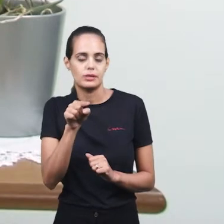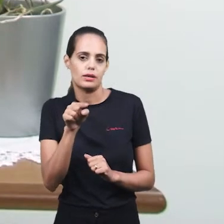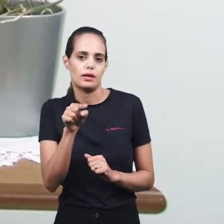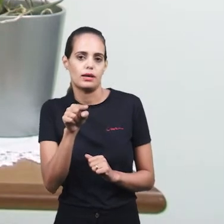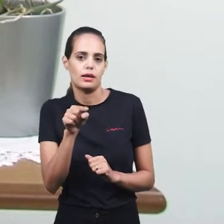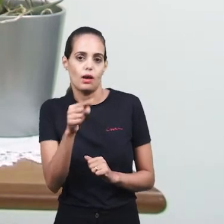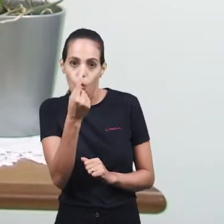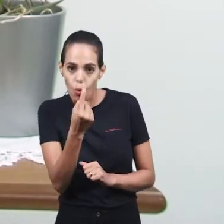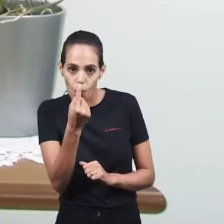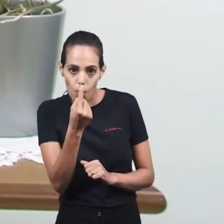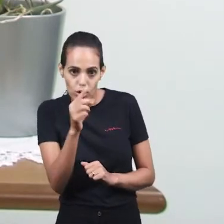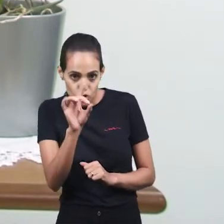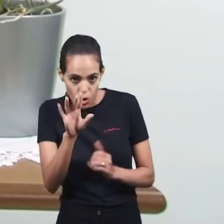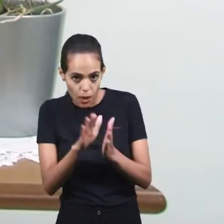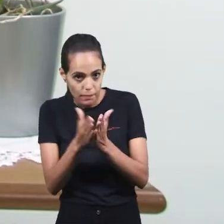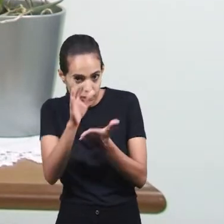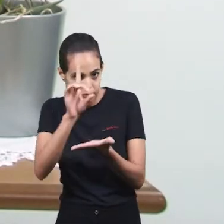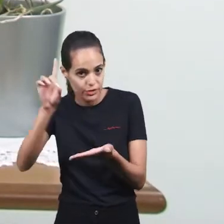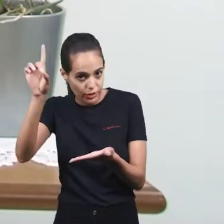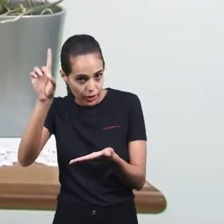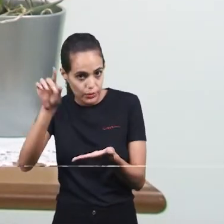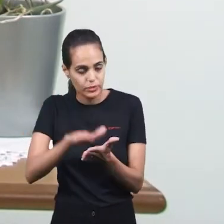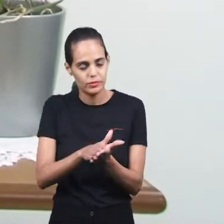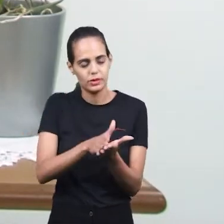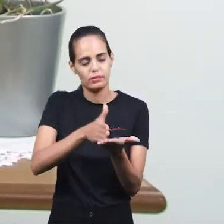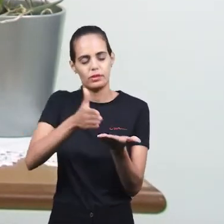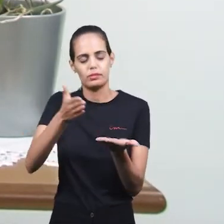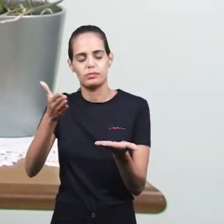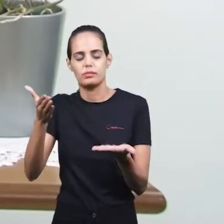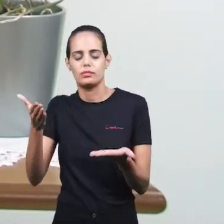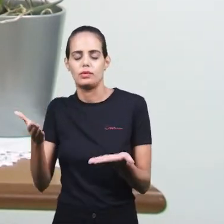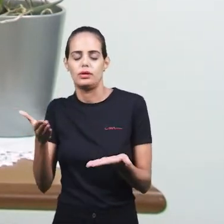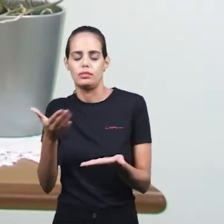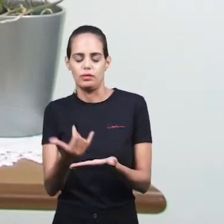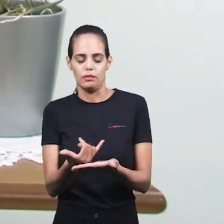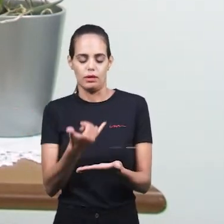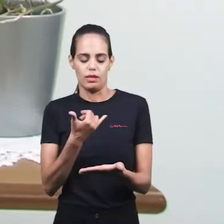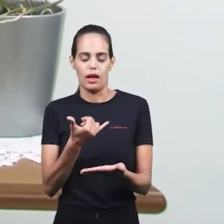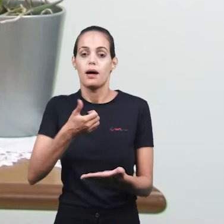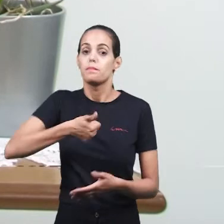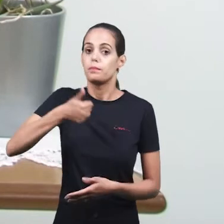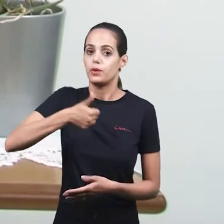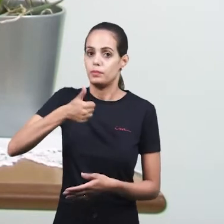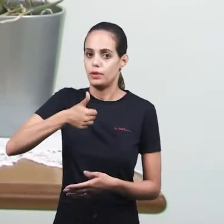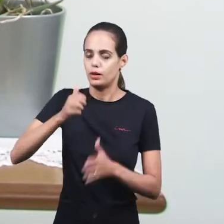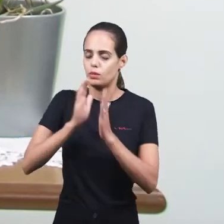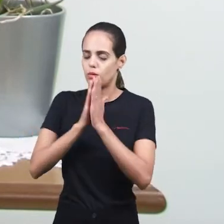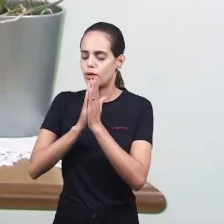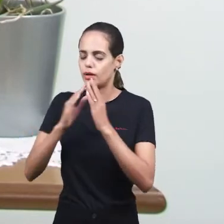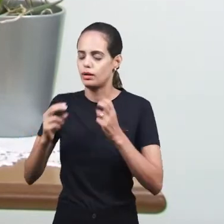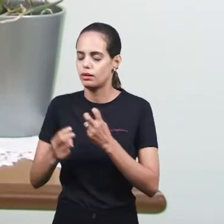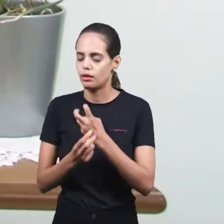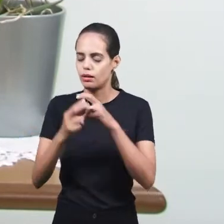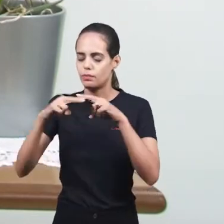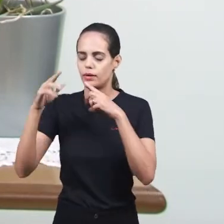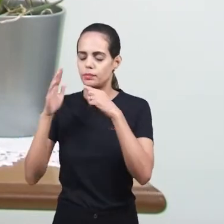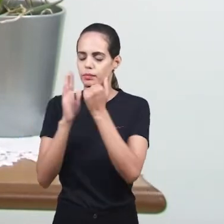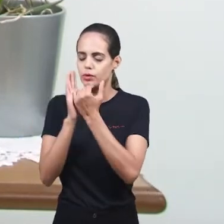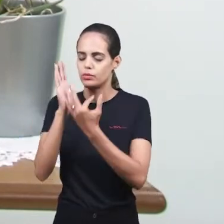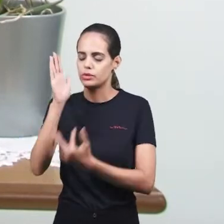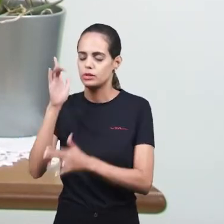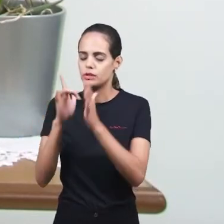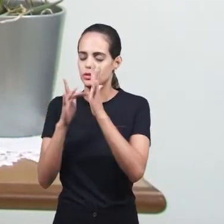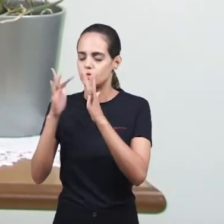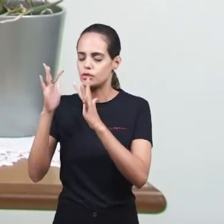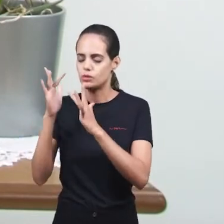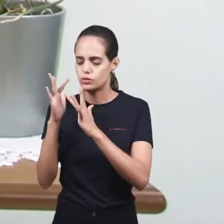одна Библия, то можете делиться. Если у вас есть своя Библия, воззовите о крови Иисуса и откройте